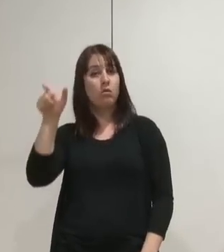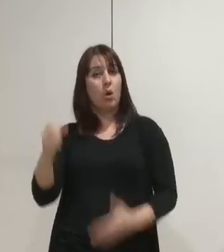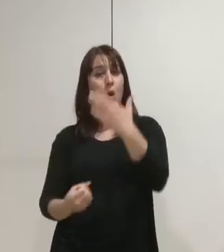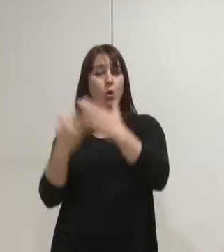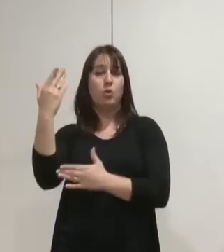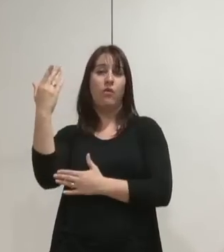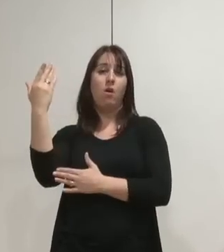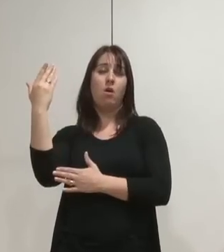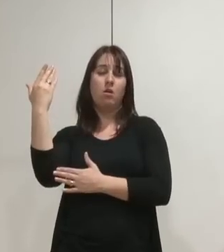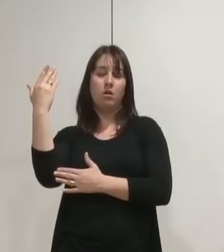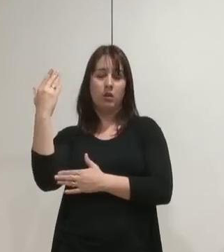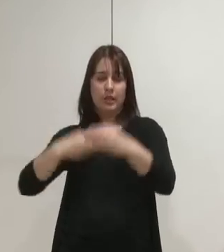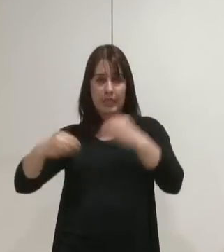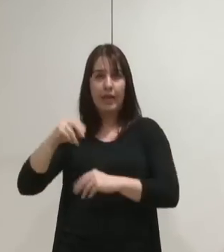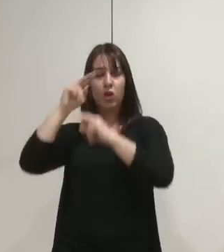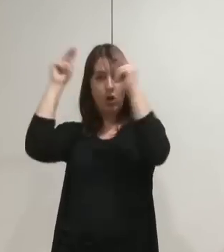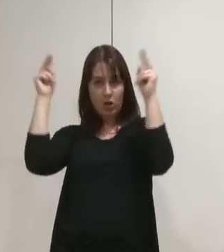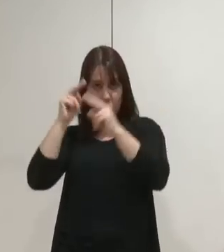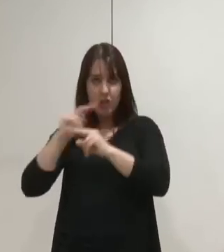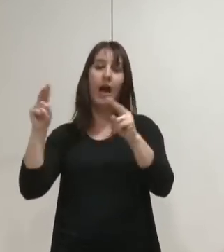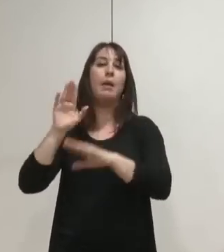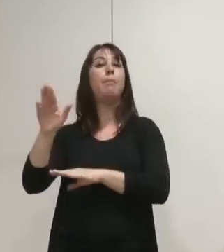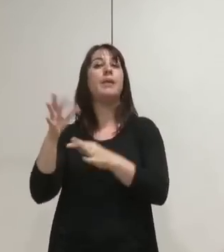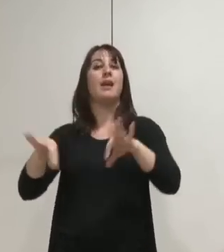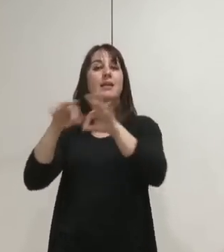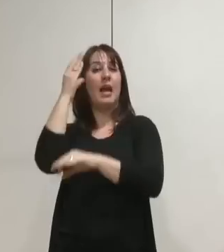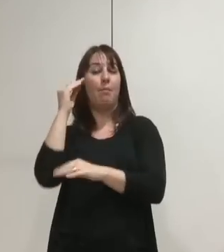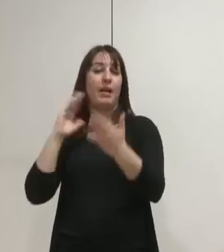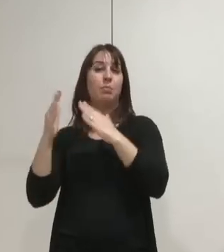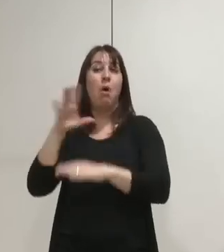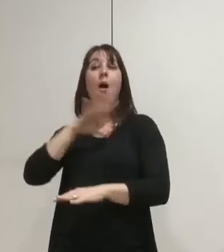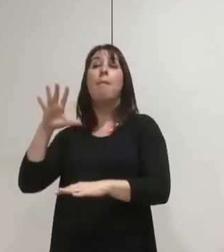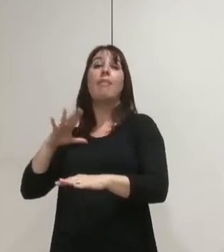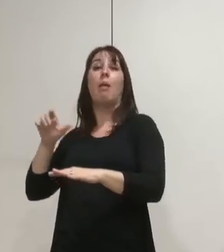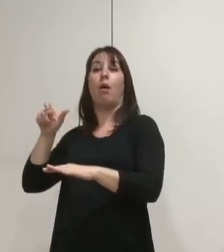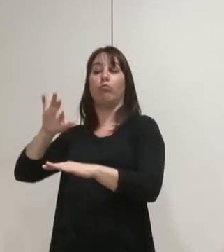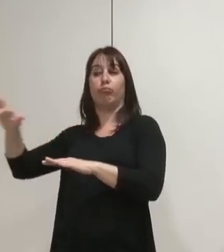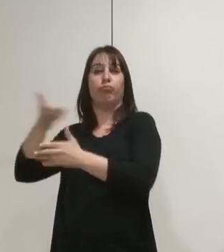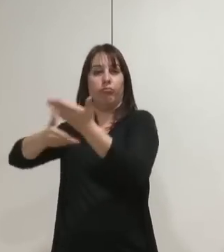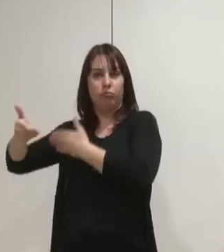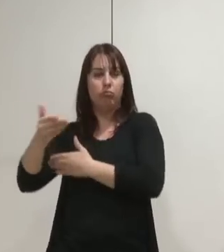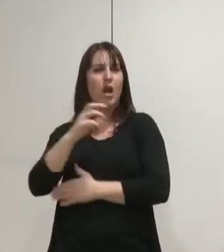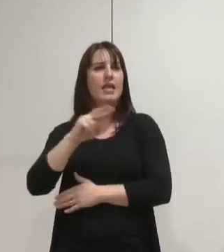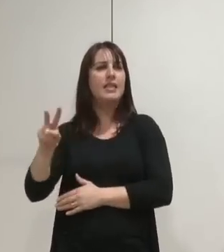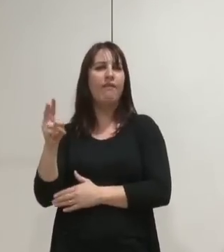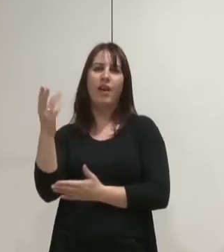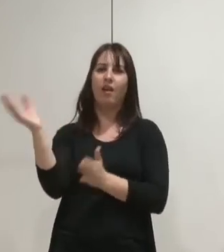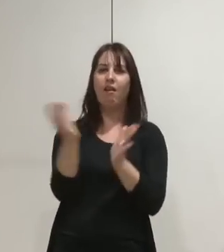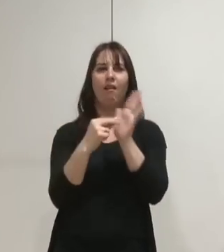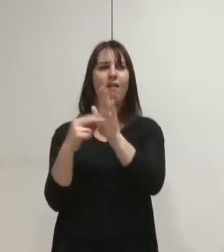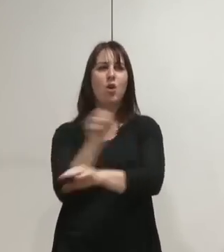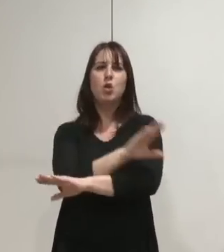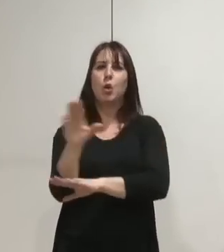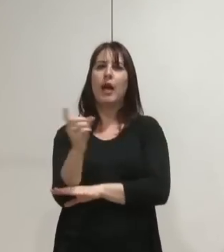d'alpexo qui a pris la suite de Madame Calmel et qui malgré un très bon CV qui a été exposé je crois dans le dauphinet va nous